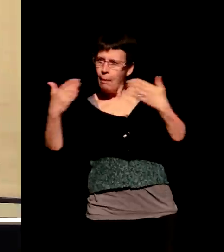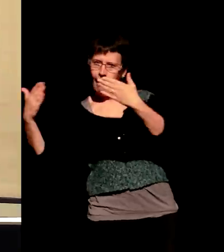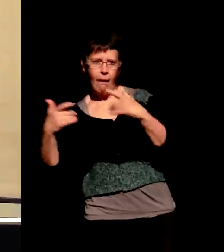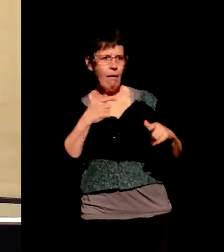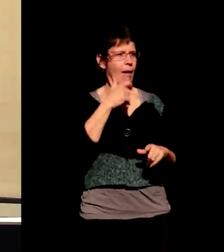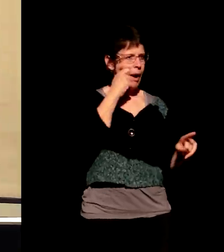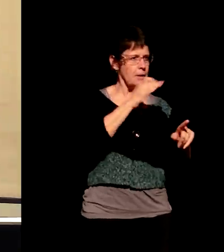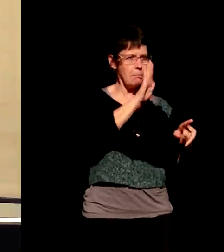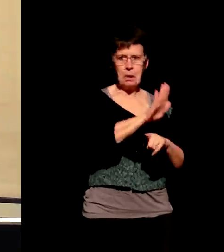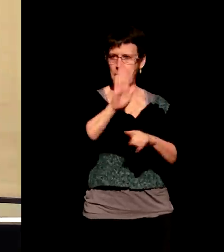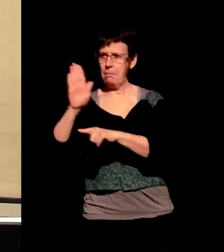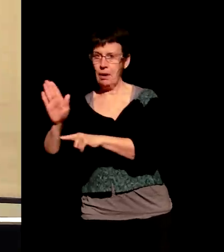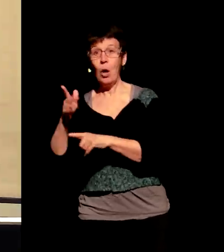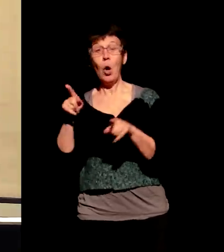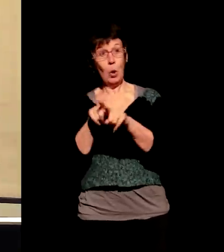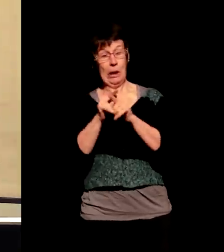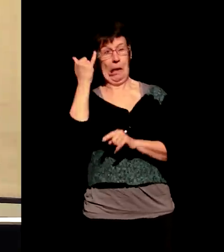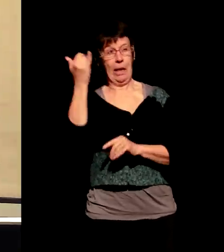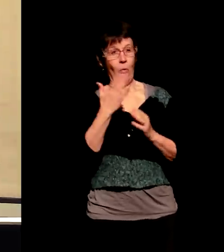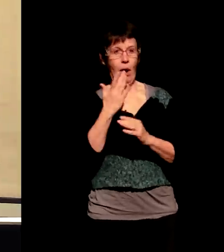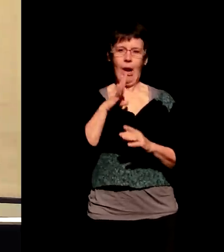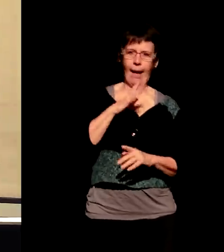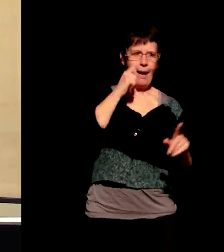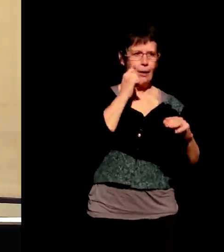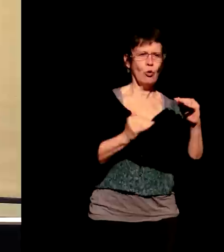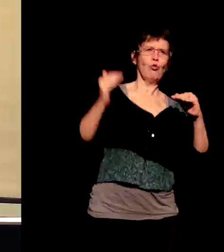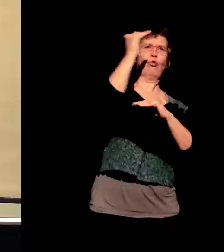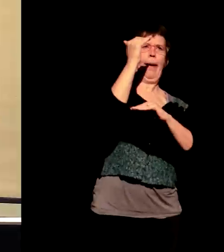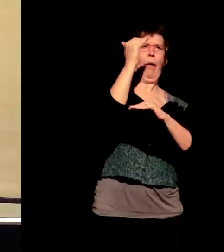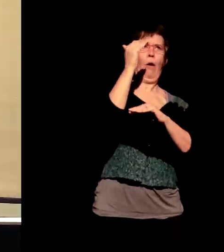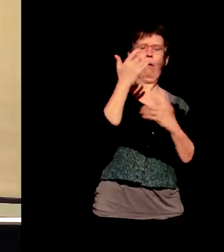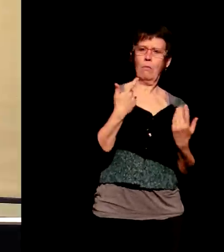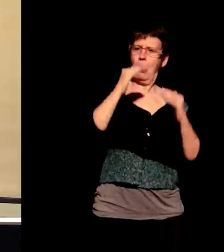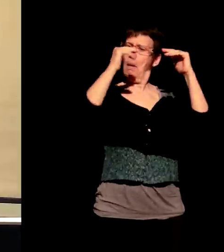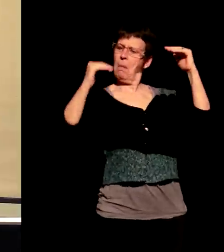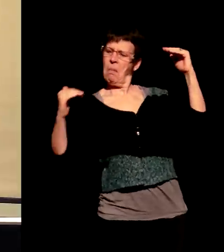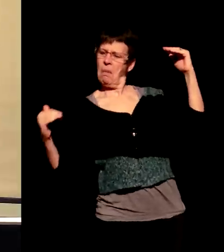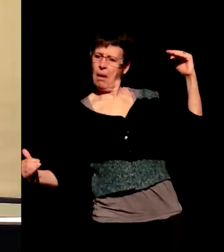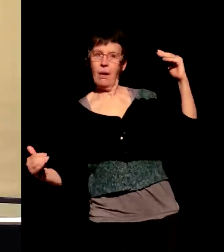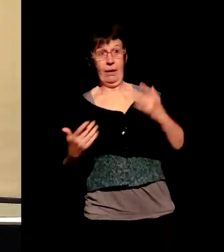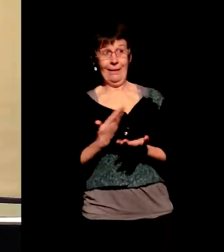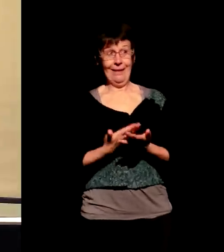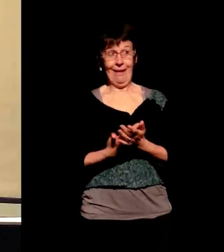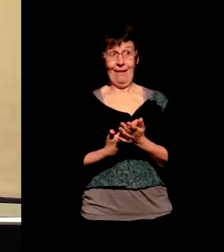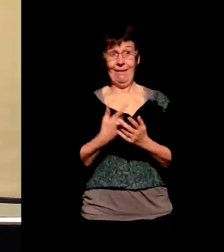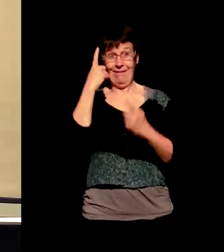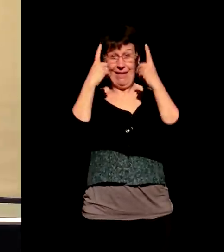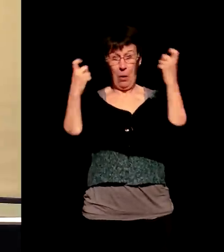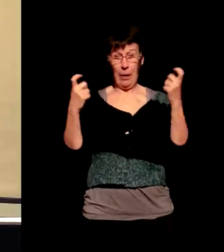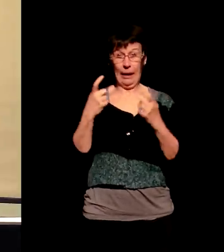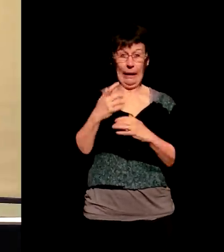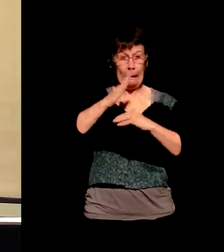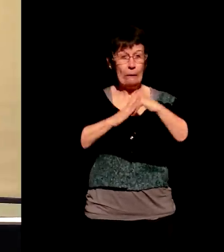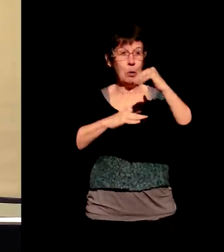entre les races et tout de suite une idée de justifier quelque chose. Cette théorie a été construite pour justifier le massacre